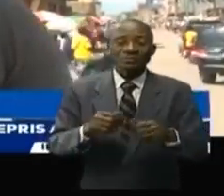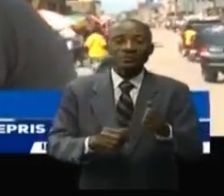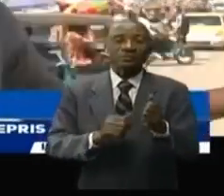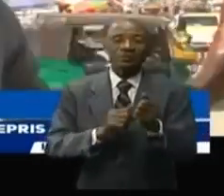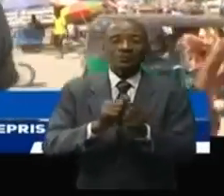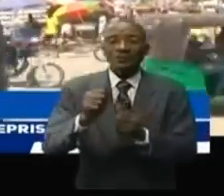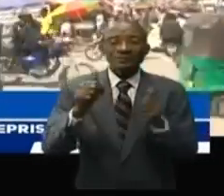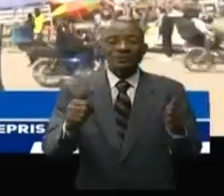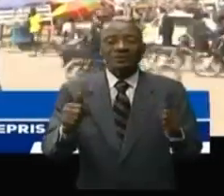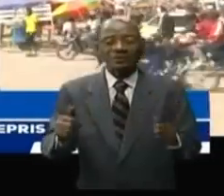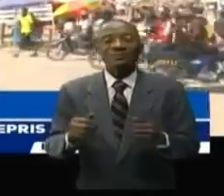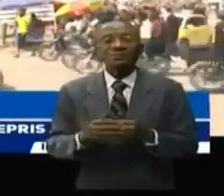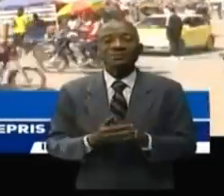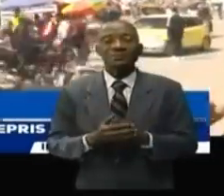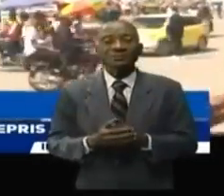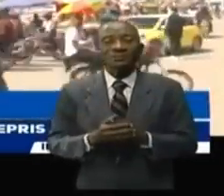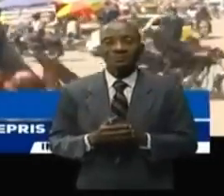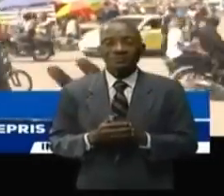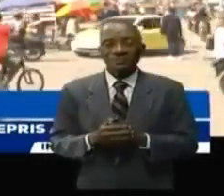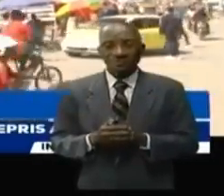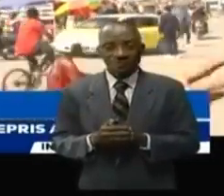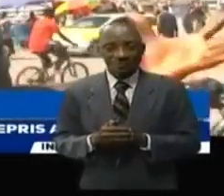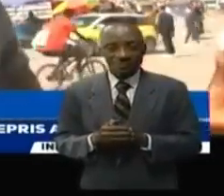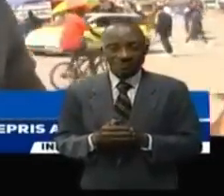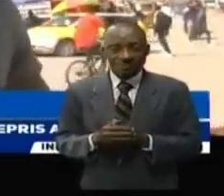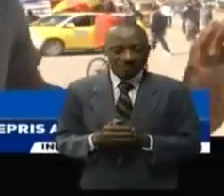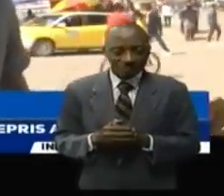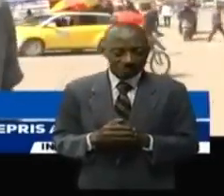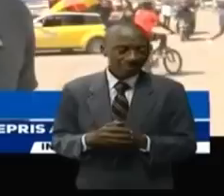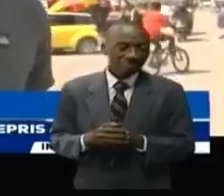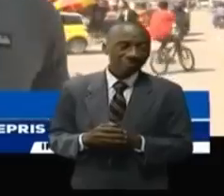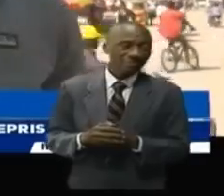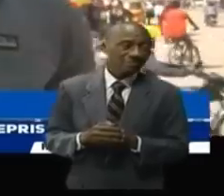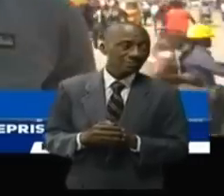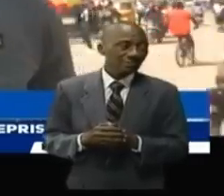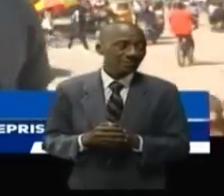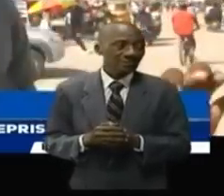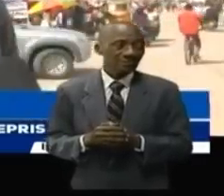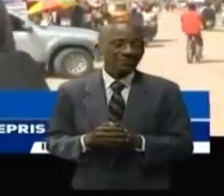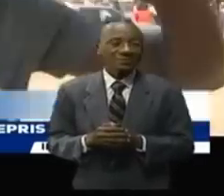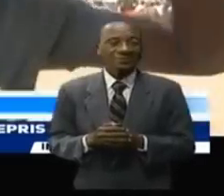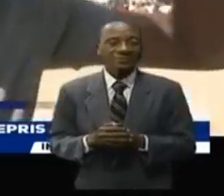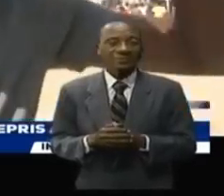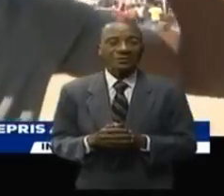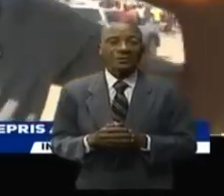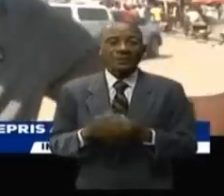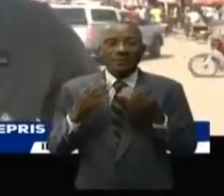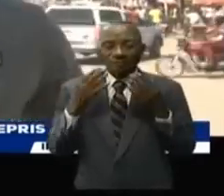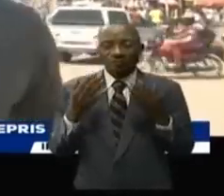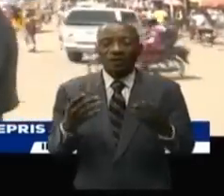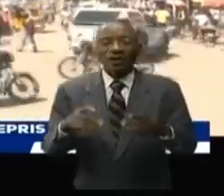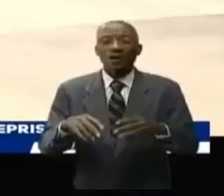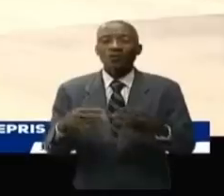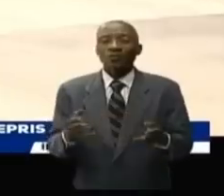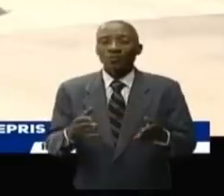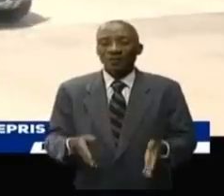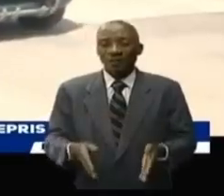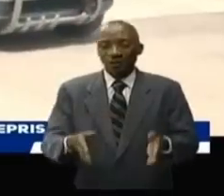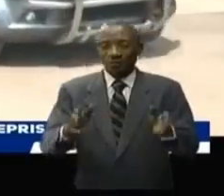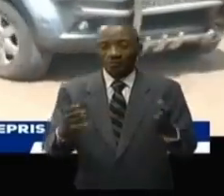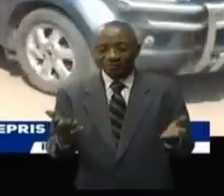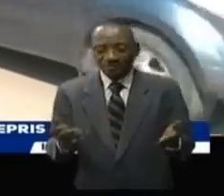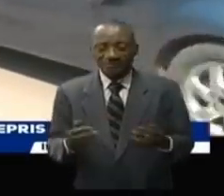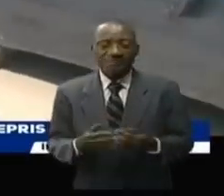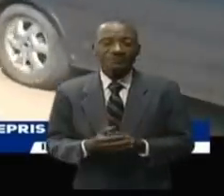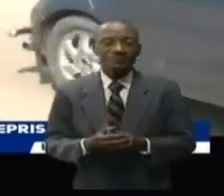béton, ce que nous avons fait. La technique utilisée, le bétonnage, la route a plus de 15 ans. Après avoir